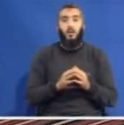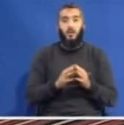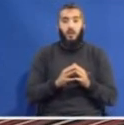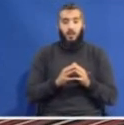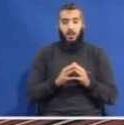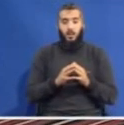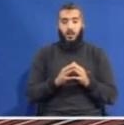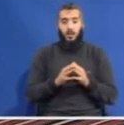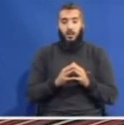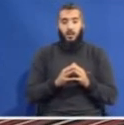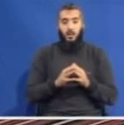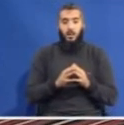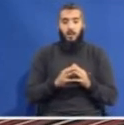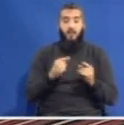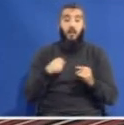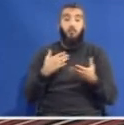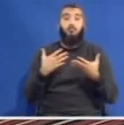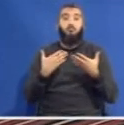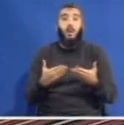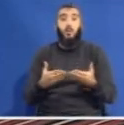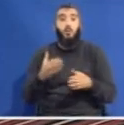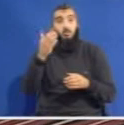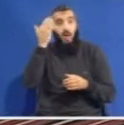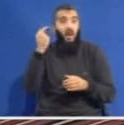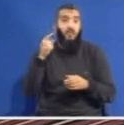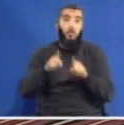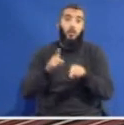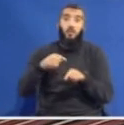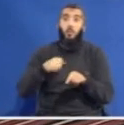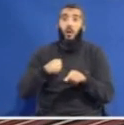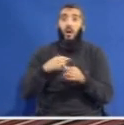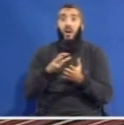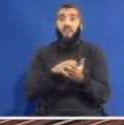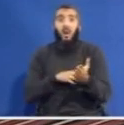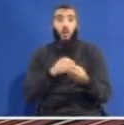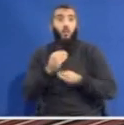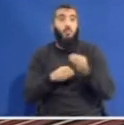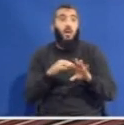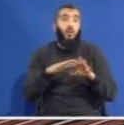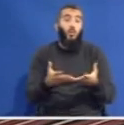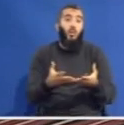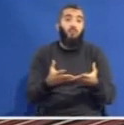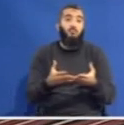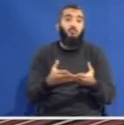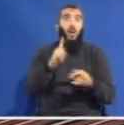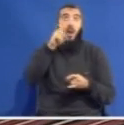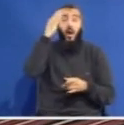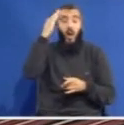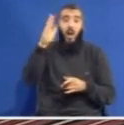تاعنا اسكو هذا بخل ولا حرص ولا والله الله اعلم. ربي يوفقك ان شاء الله. ربي